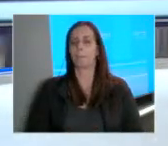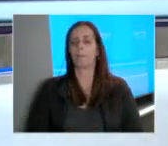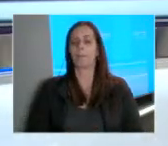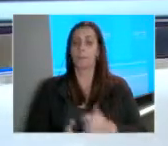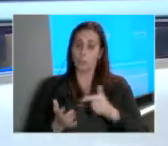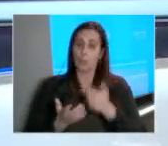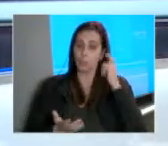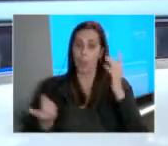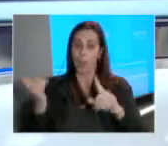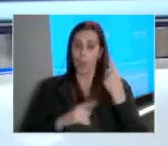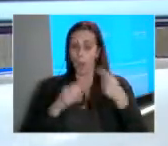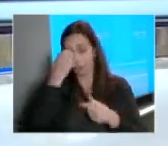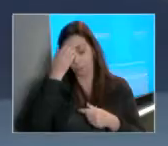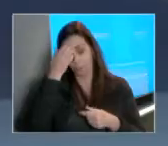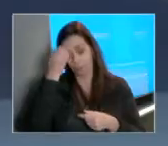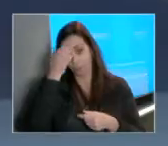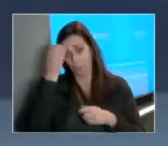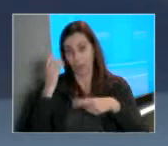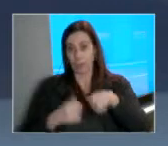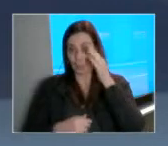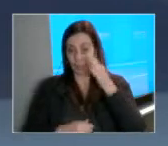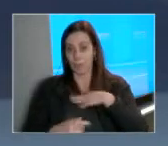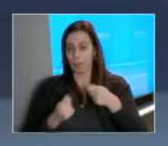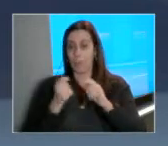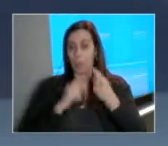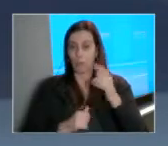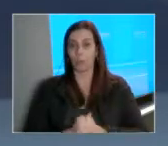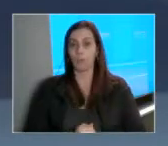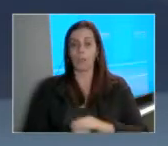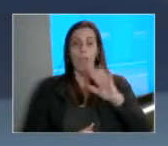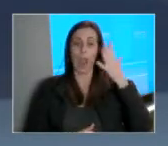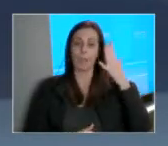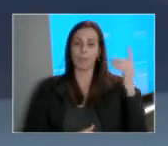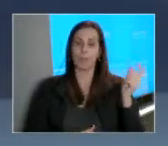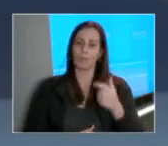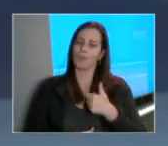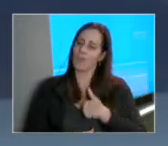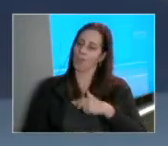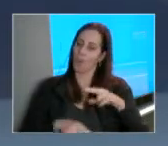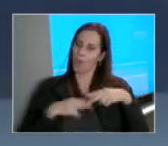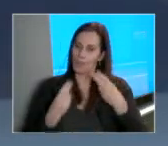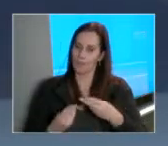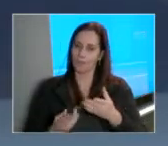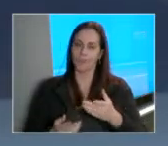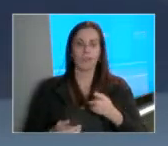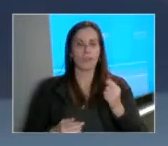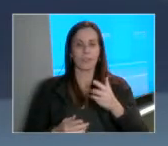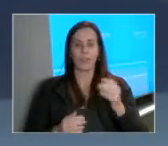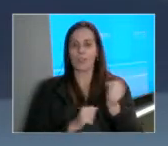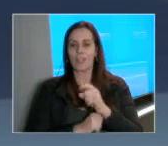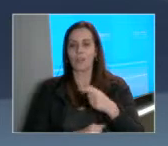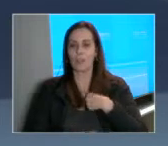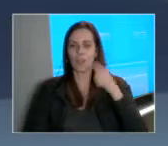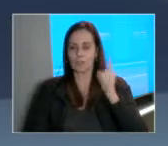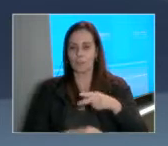לאולפן כדי לשמוע מה קורה עם העניין הזה, אתם תשימו לב לגבי מה קורה. יום חמישי בשבוע ואנחנו חוזרים לנוהג שלנו שקצת הזנחנו, אבל